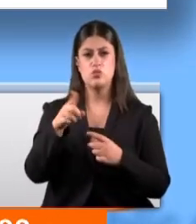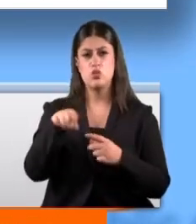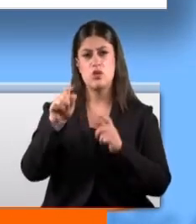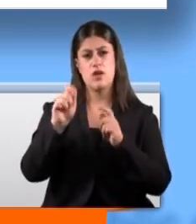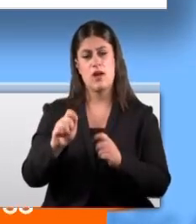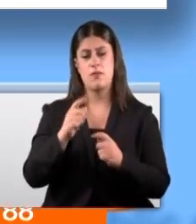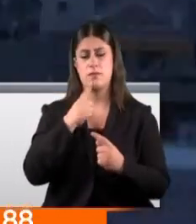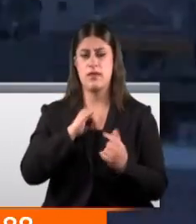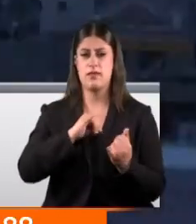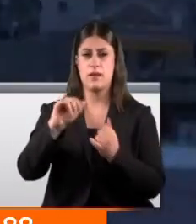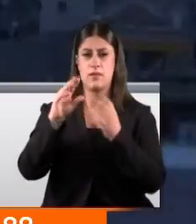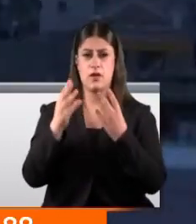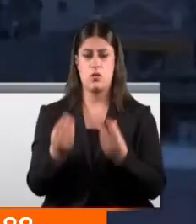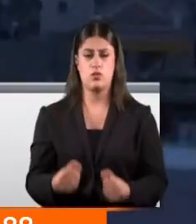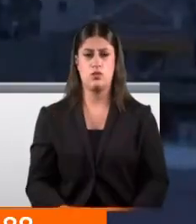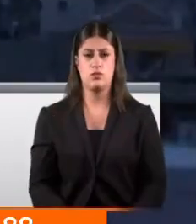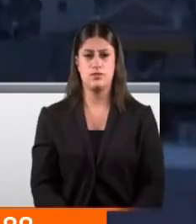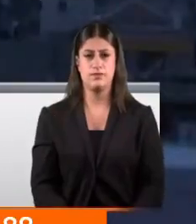tepkisini